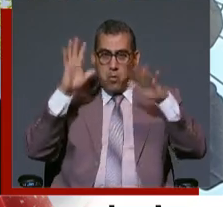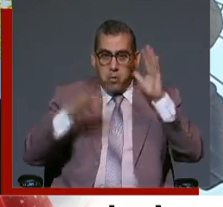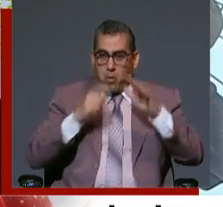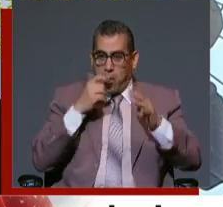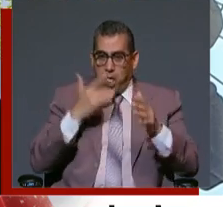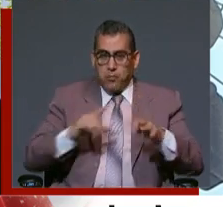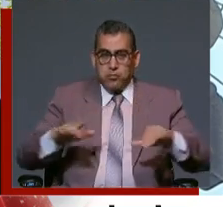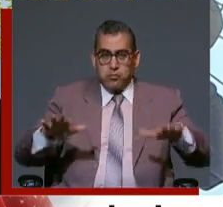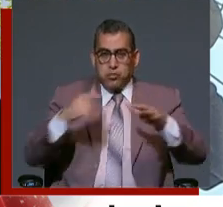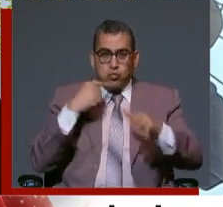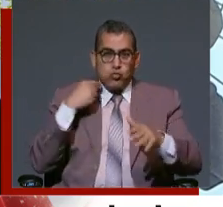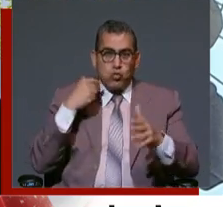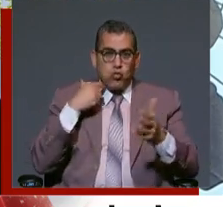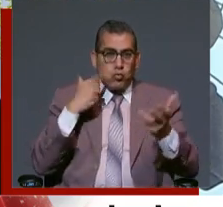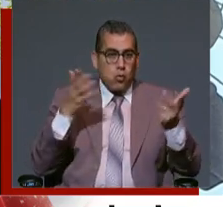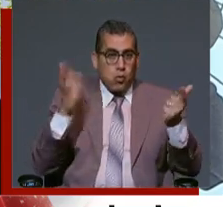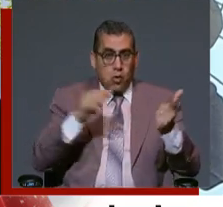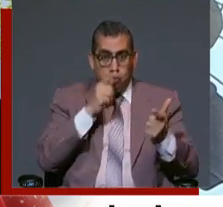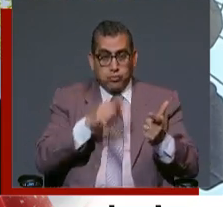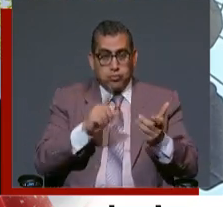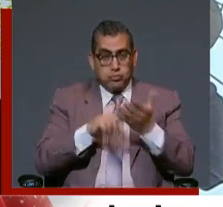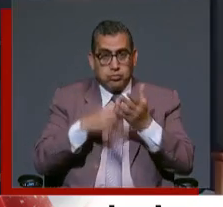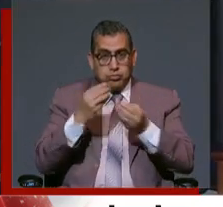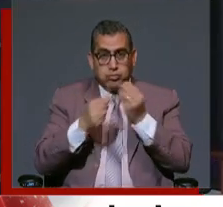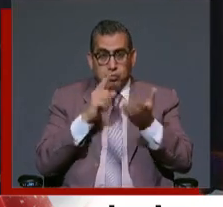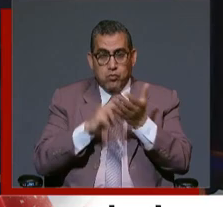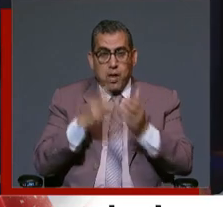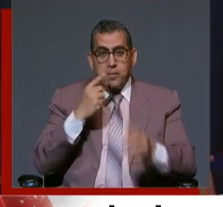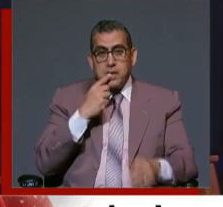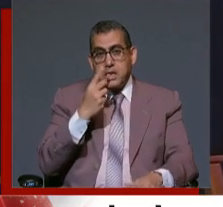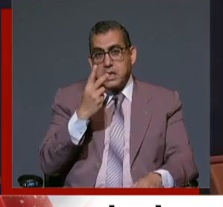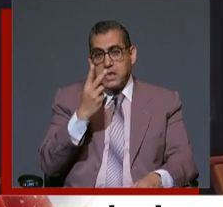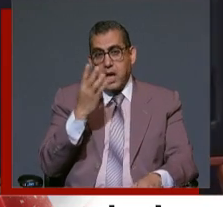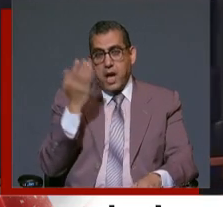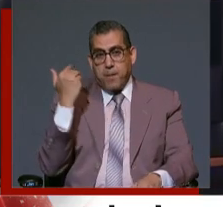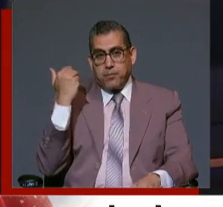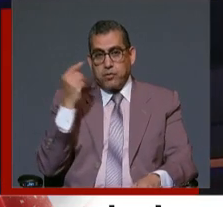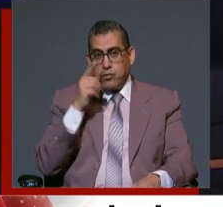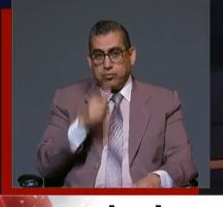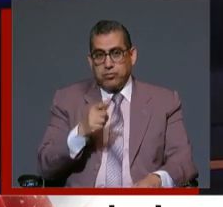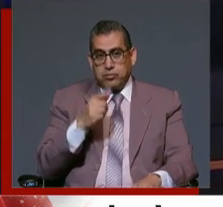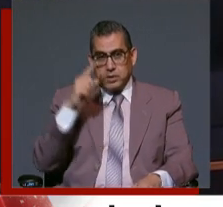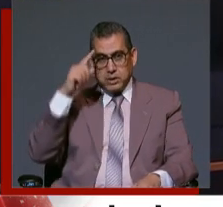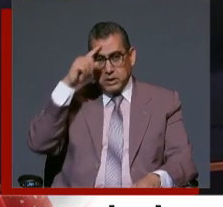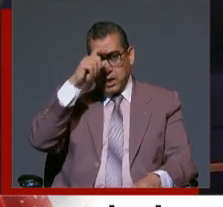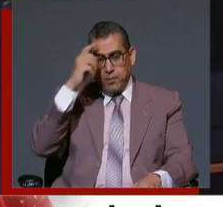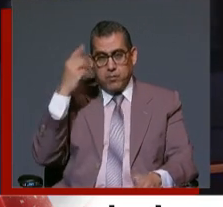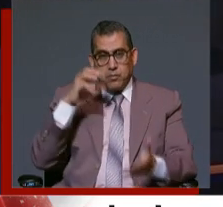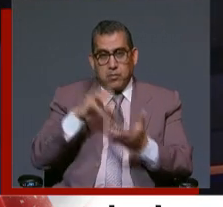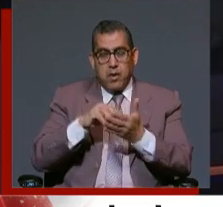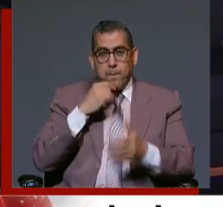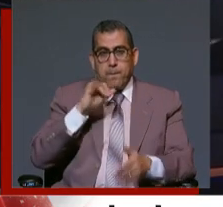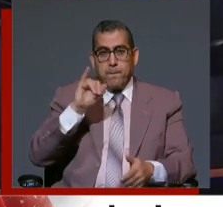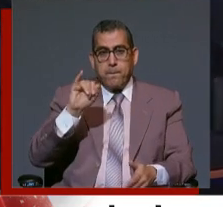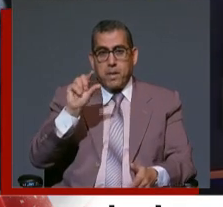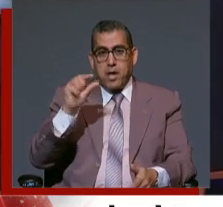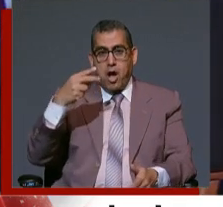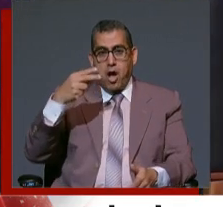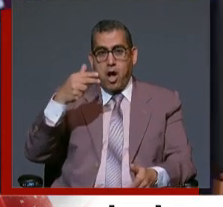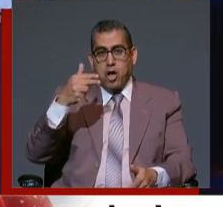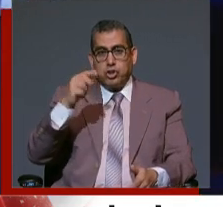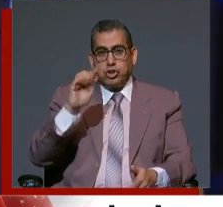جيد وإيجابي. منذ 3 سنوات خلت لما عانت مدغشقر الأمرين من